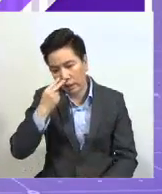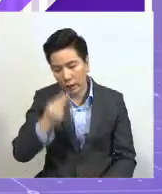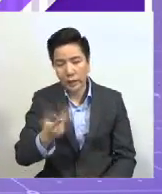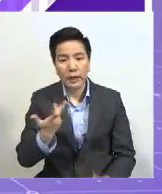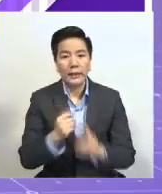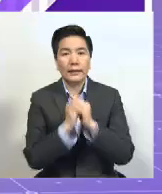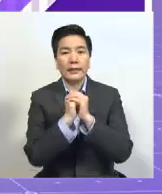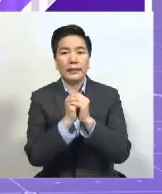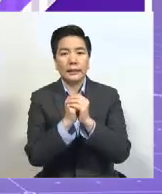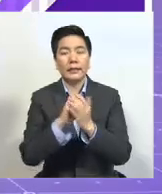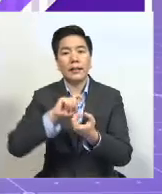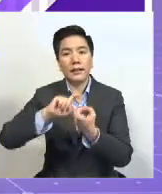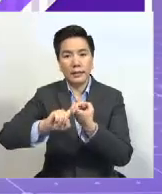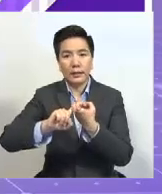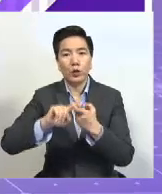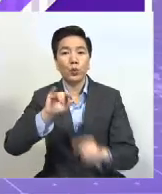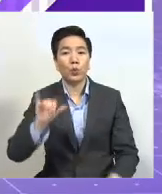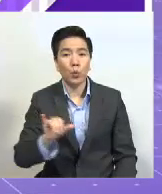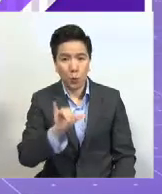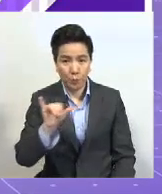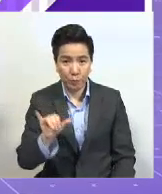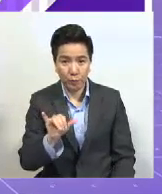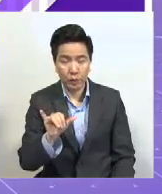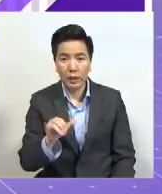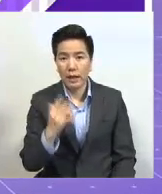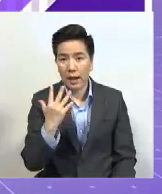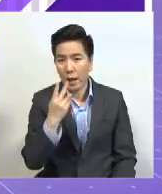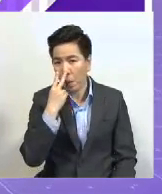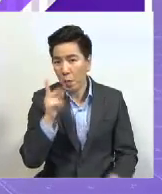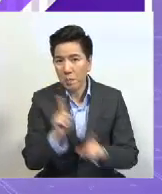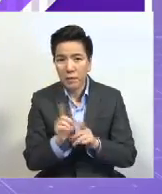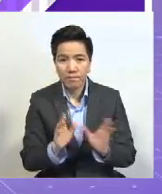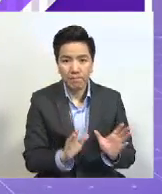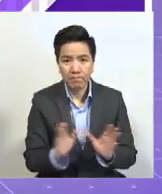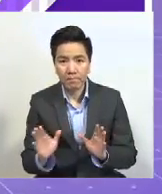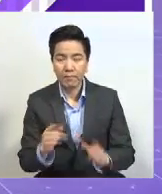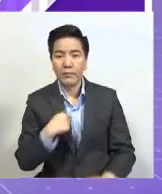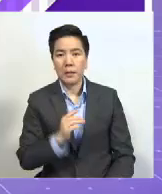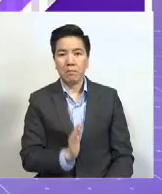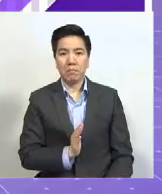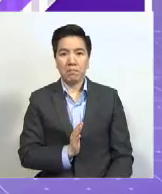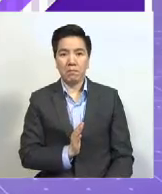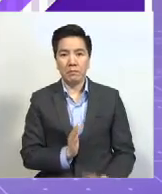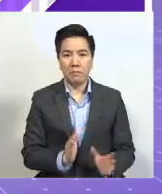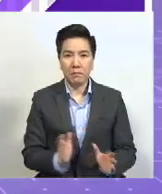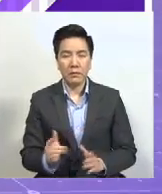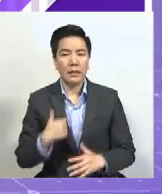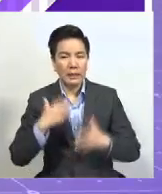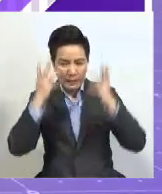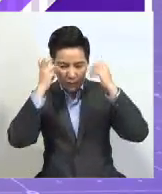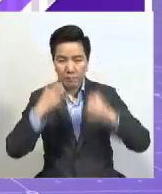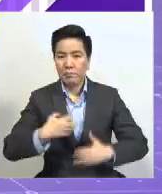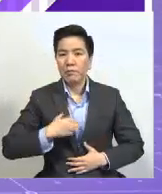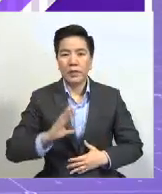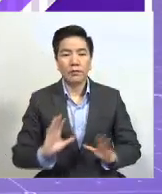จีนรัสเซียยุโรป 5Pไม่ได้เข้าข้างใครเลยไม่อยากให้ตึงเครียดนะฮะ